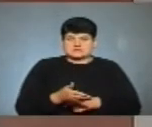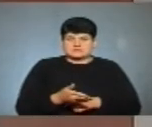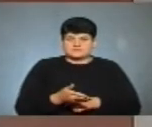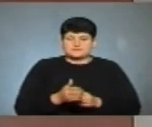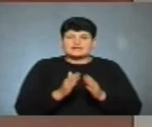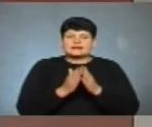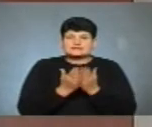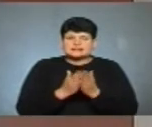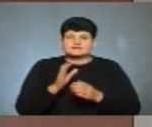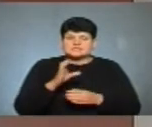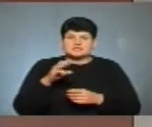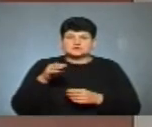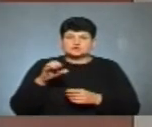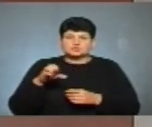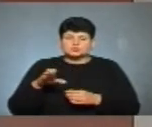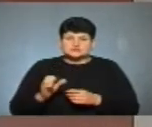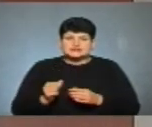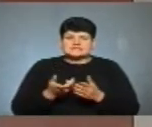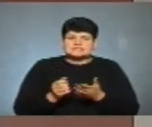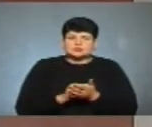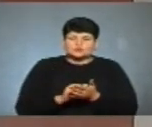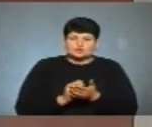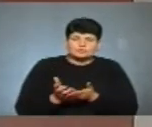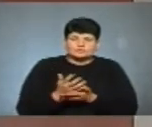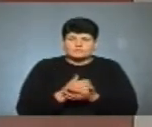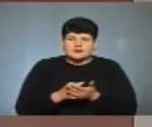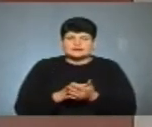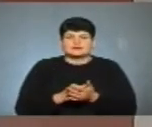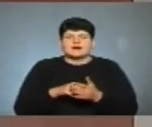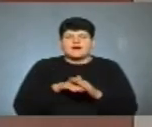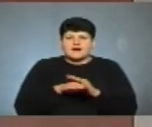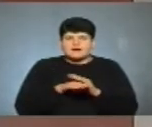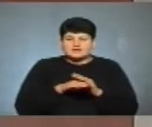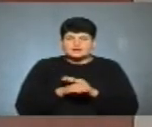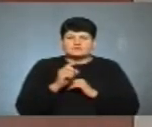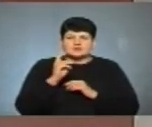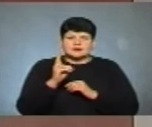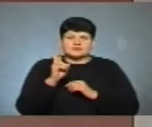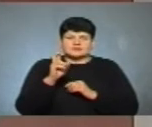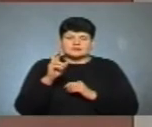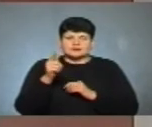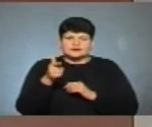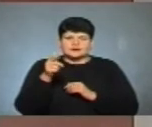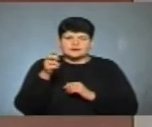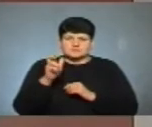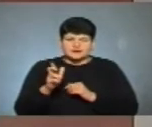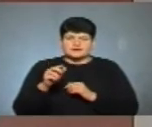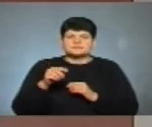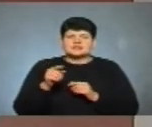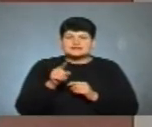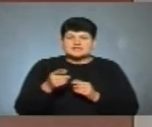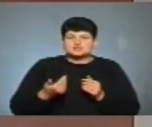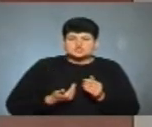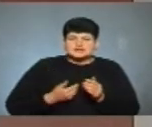Книга «Справа Василя Стуса» – це збірка документів з архіву колишнього КДБ про кримінальну справу 1980 року «Життя